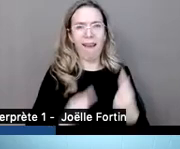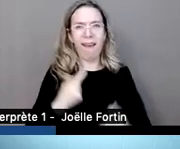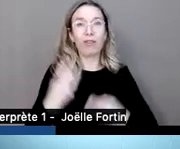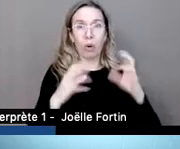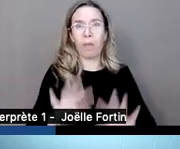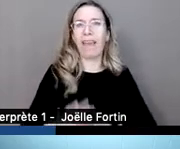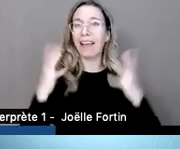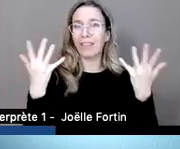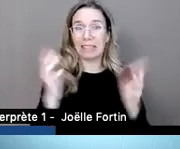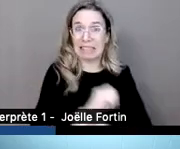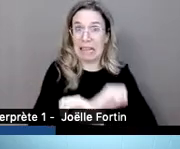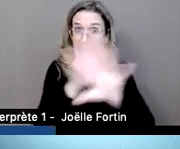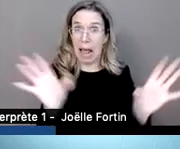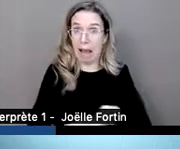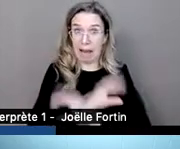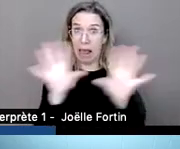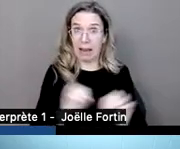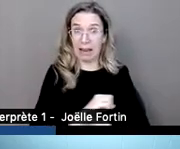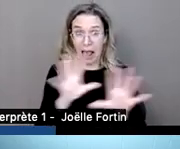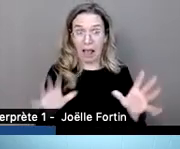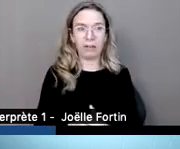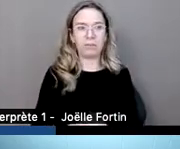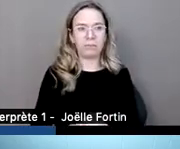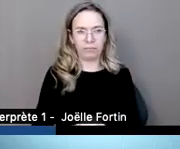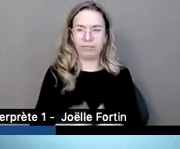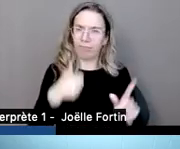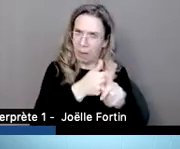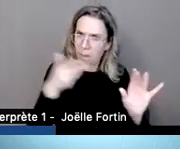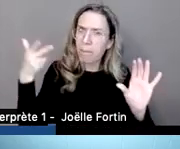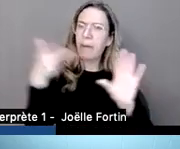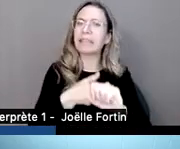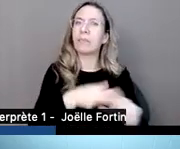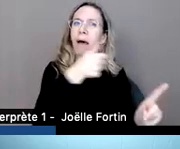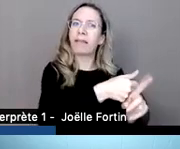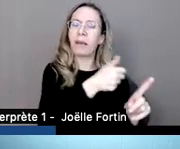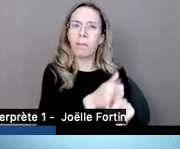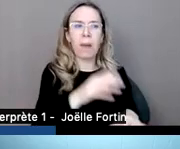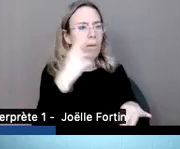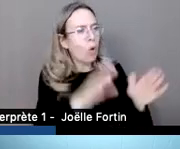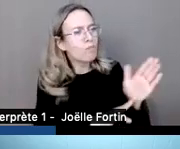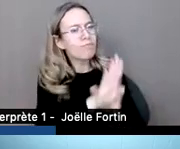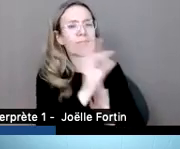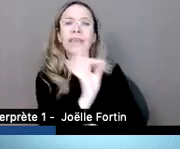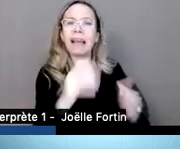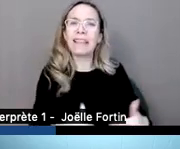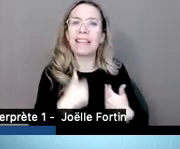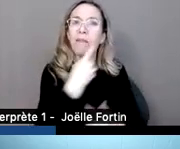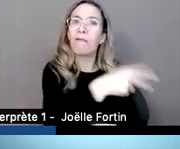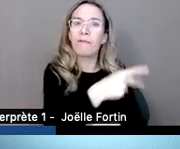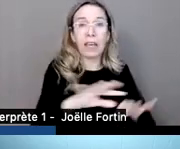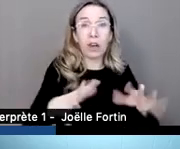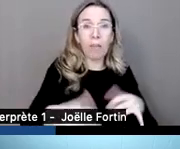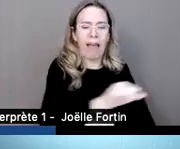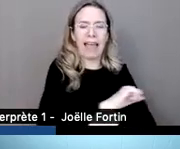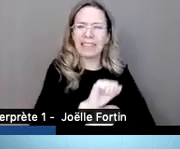C'est clair et net. Engager la personne comme une participante active dans l'amélioration de sa qualité de vie par des activités de